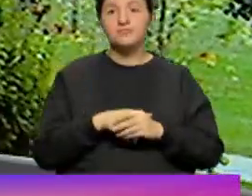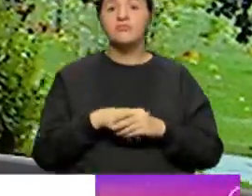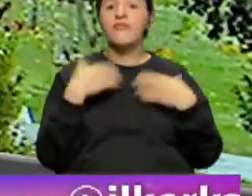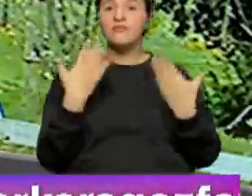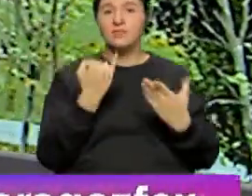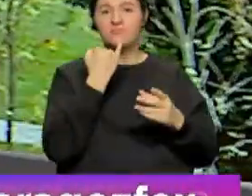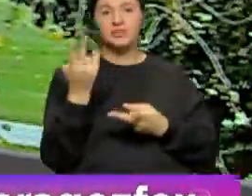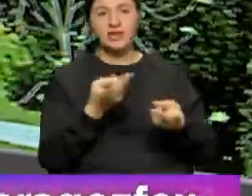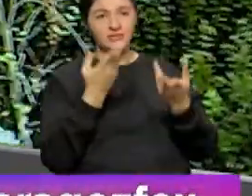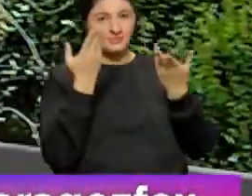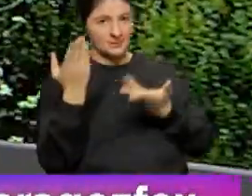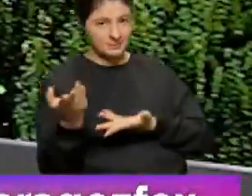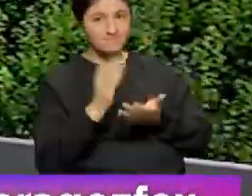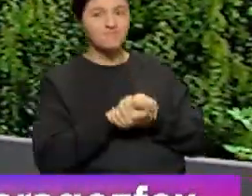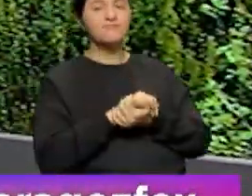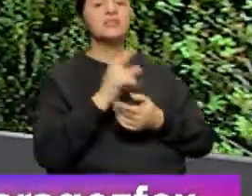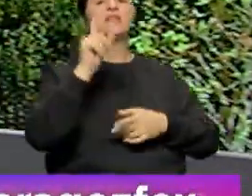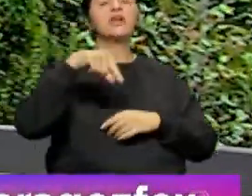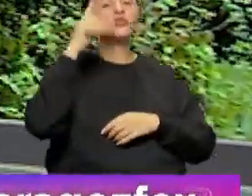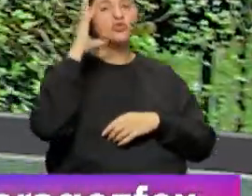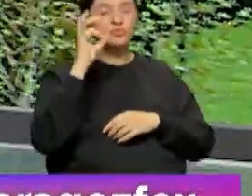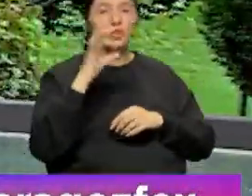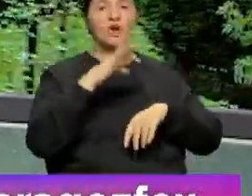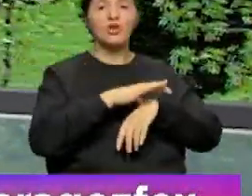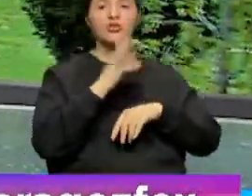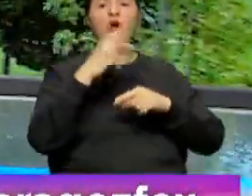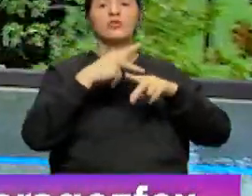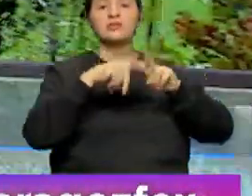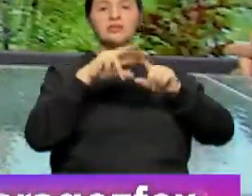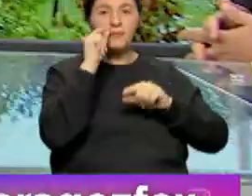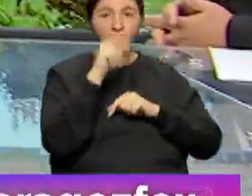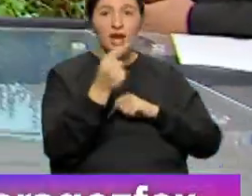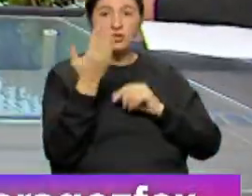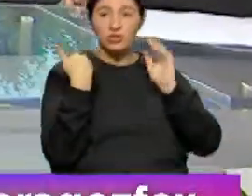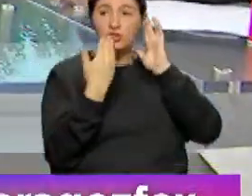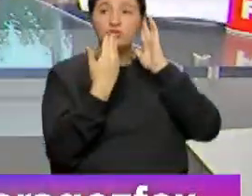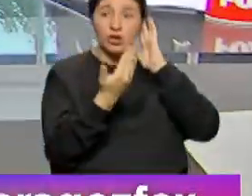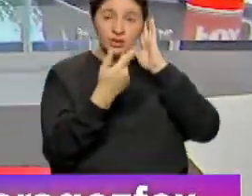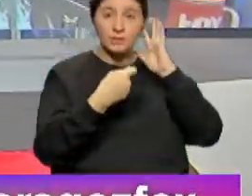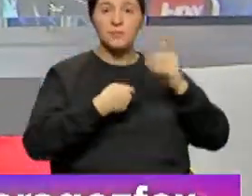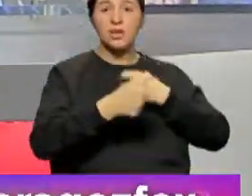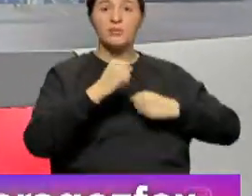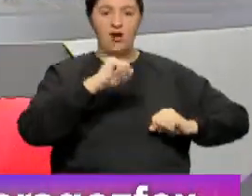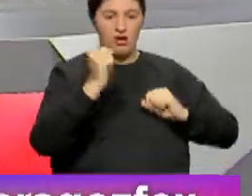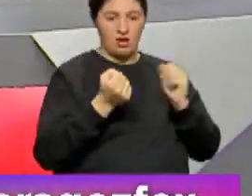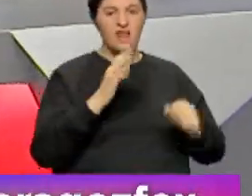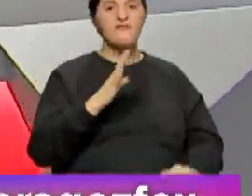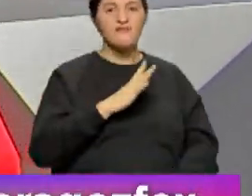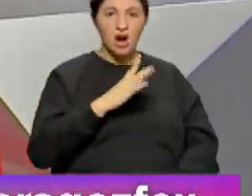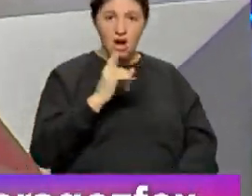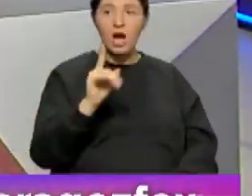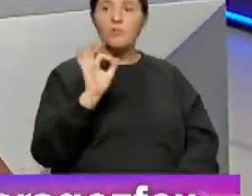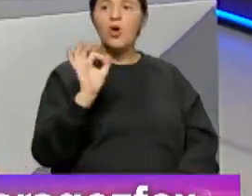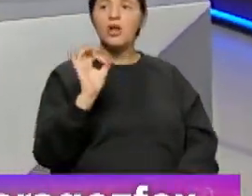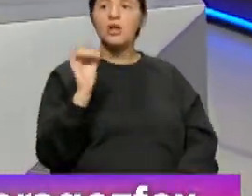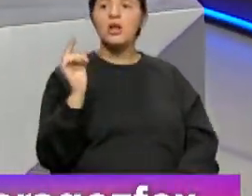ve misafirimiz vergi uzmanı Doktor Ozan Bingöl az önce de söyledim piyasalarda bir Hareketlilik var Hem